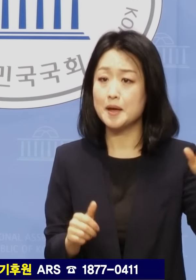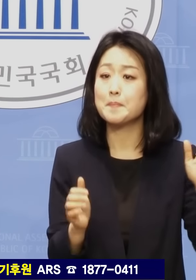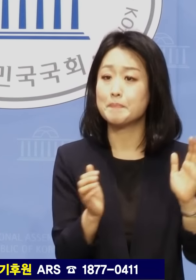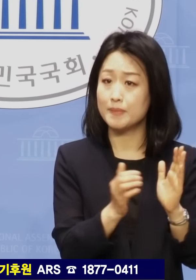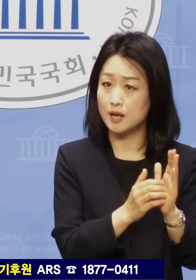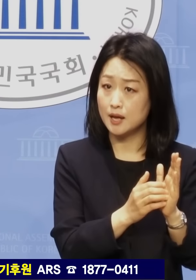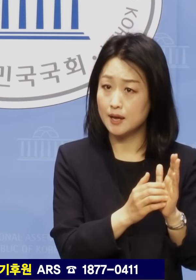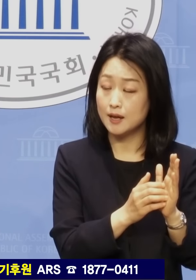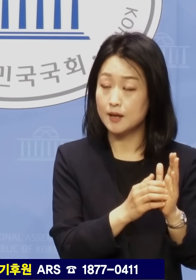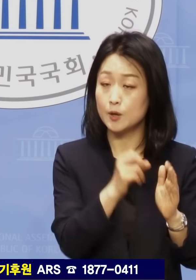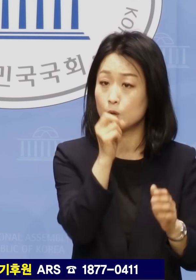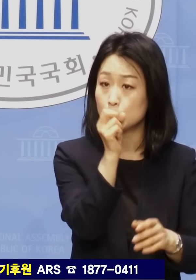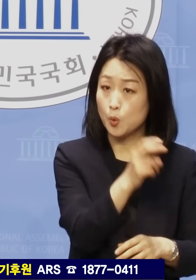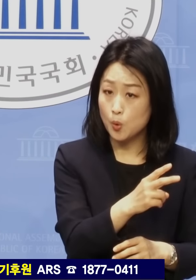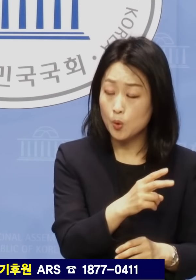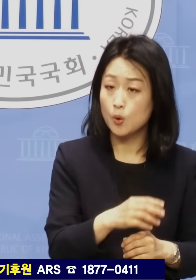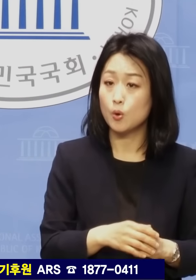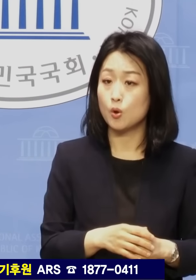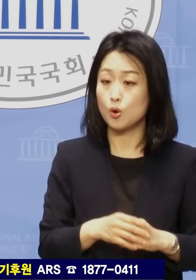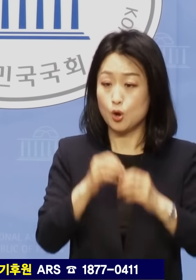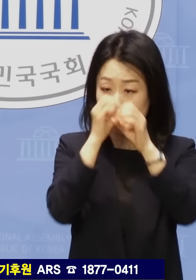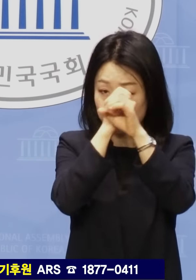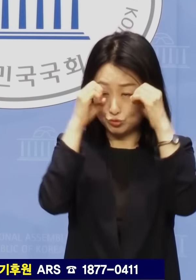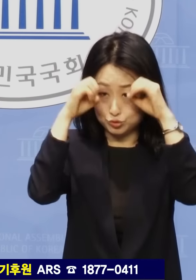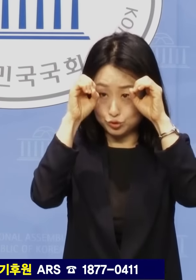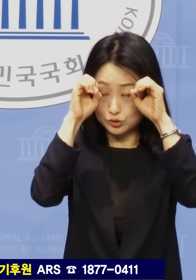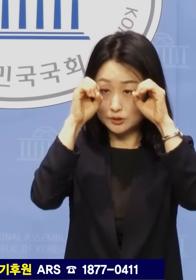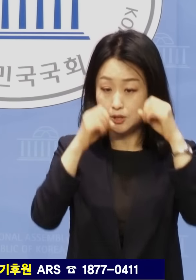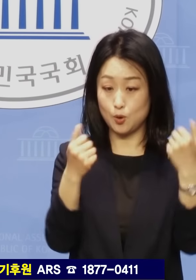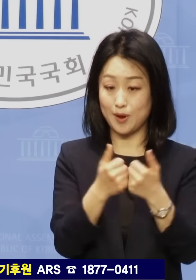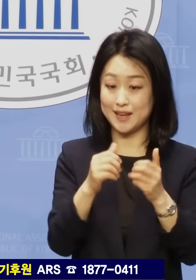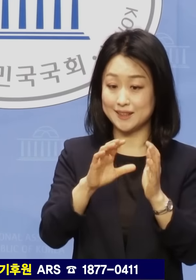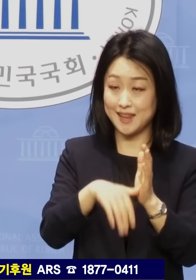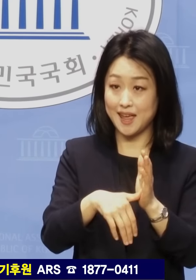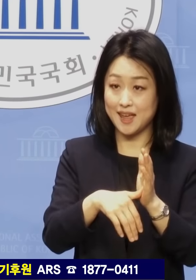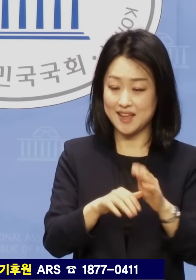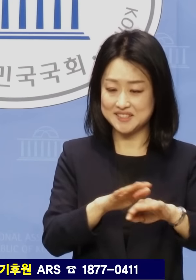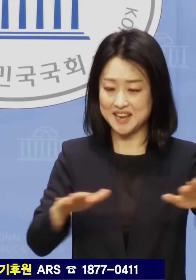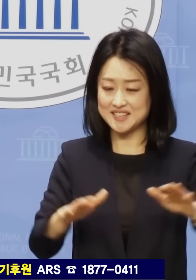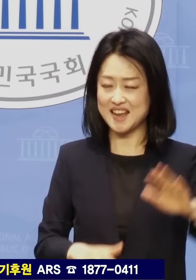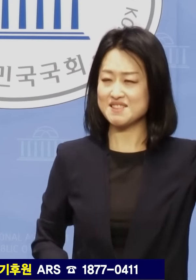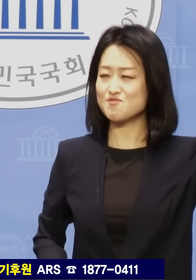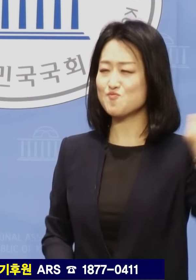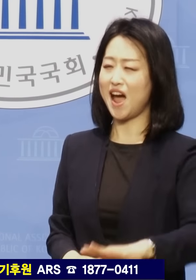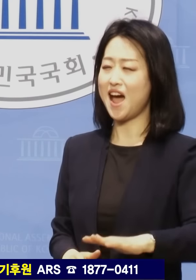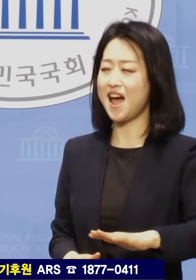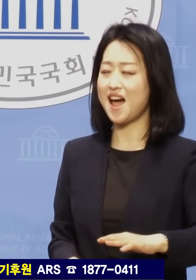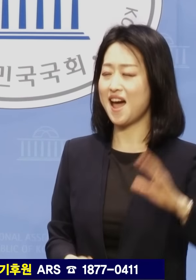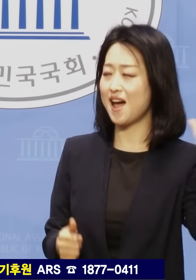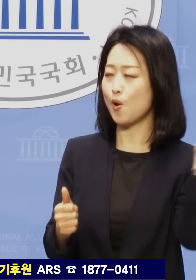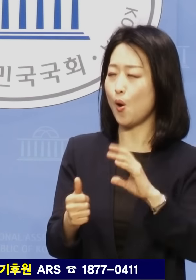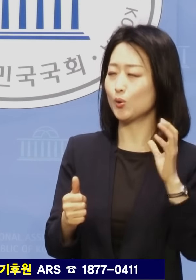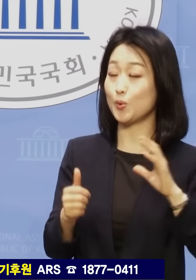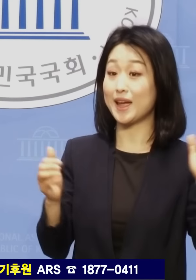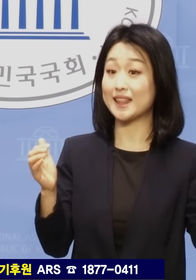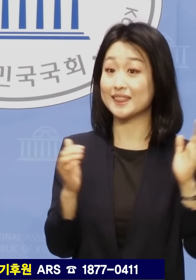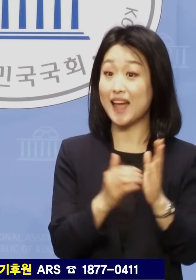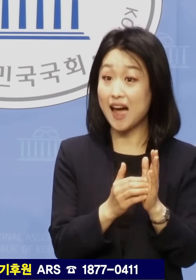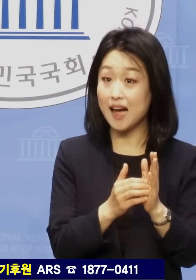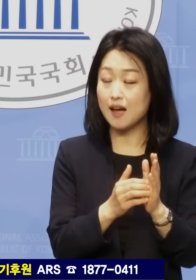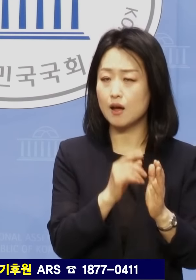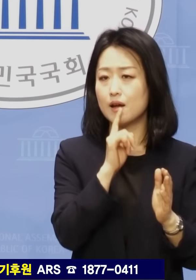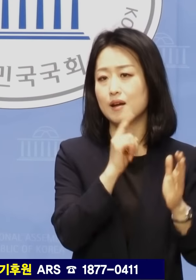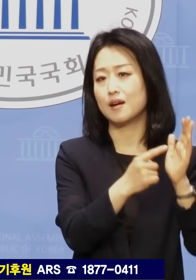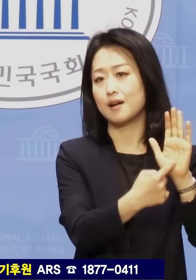기했습니다 심지어 구글과의 의중을 치며 호통을 쳤다는 소문이